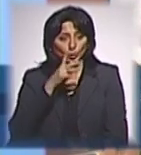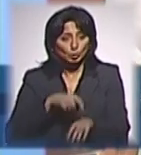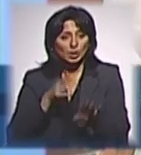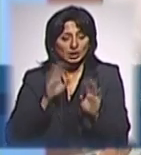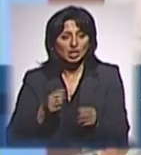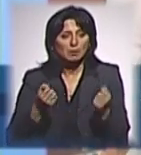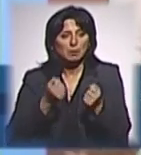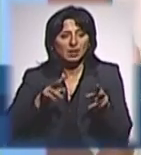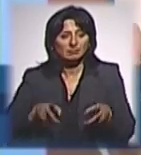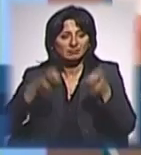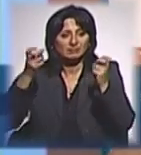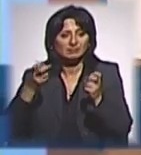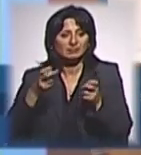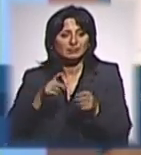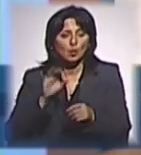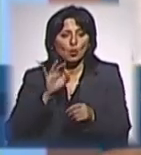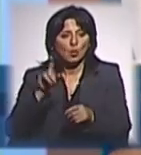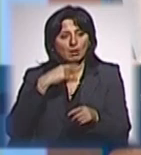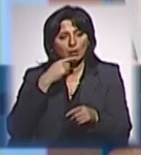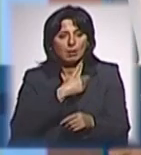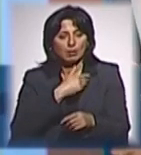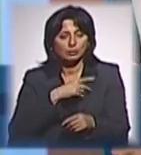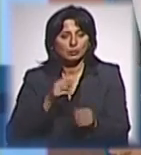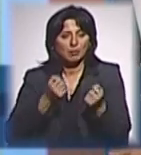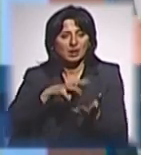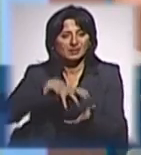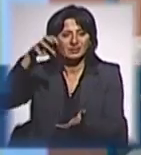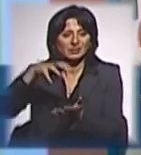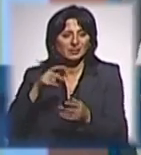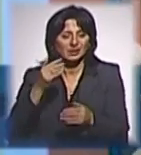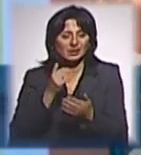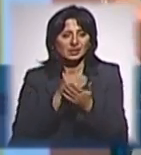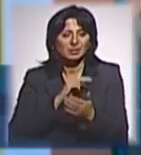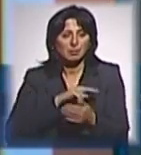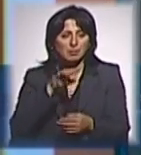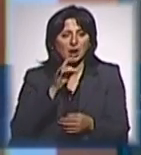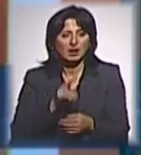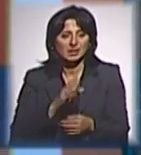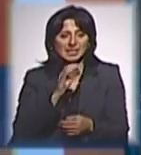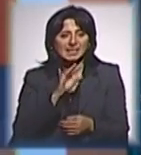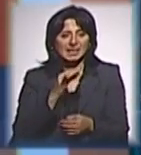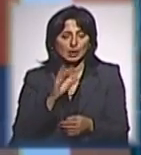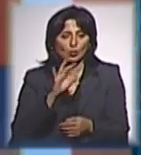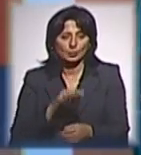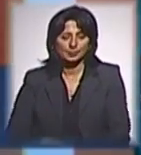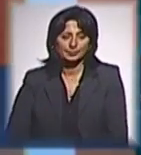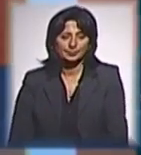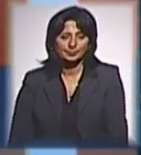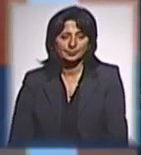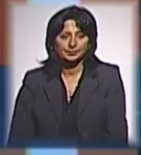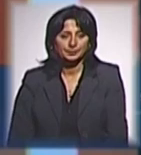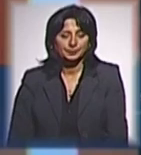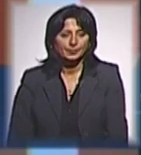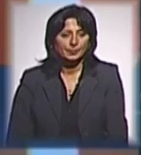რომ აუცილებლად ვისაუბროთ მაგაზე. საარჩევნო გარემოსთან დაკავშირებით მინდა დავსვა. შეკითხვა ხშირად გამოთქვამთ ხოლმე უკმაყოფილებას